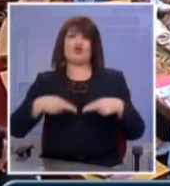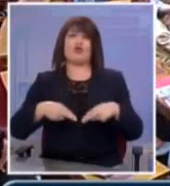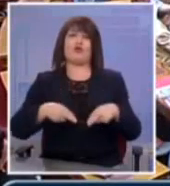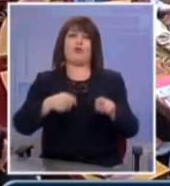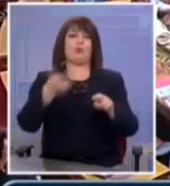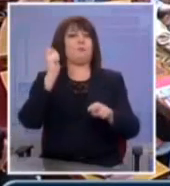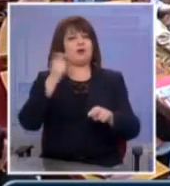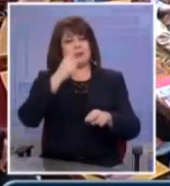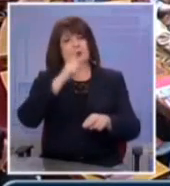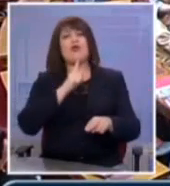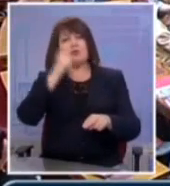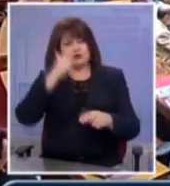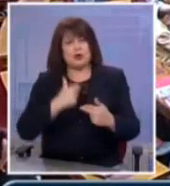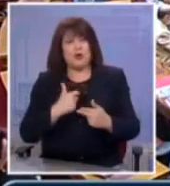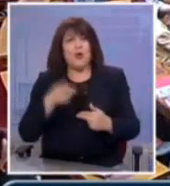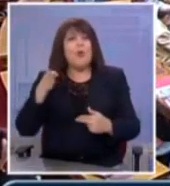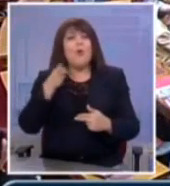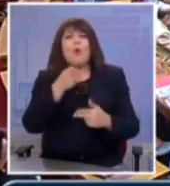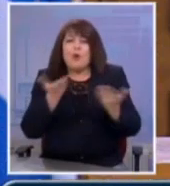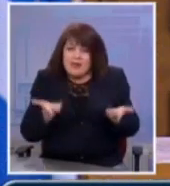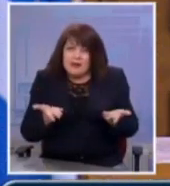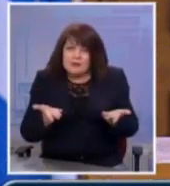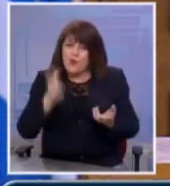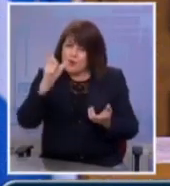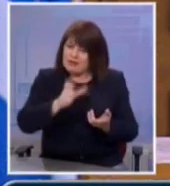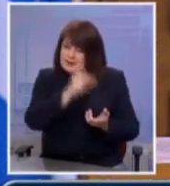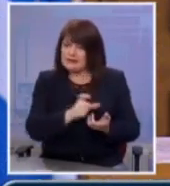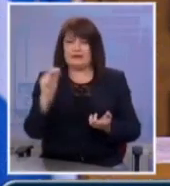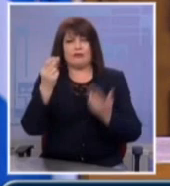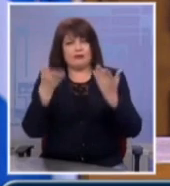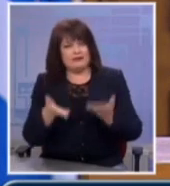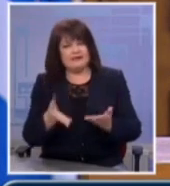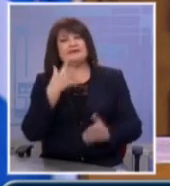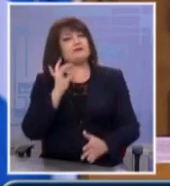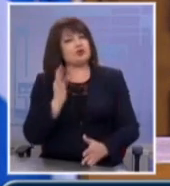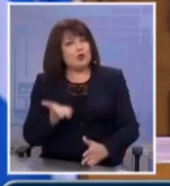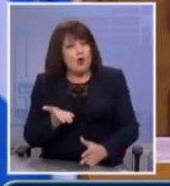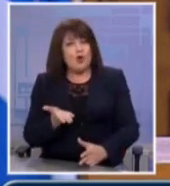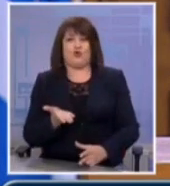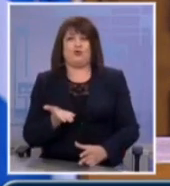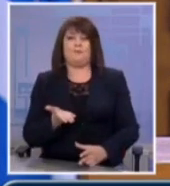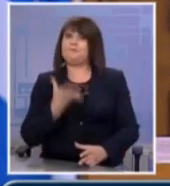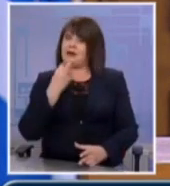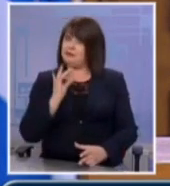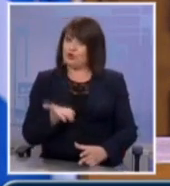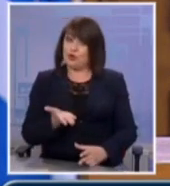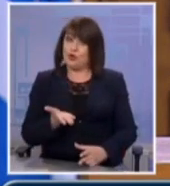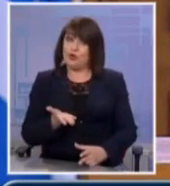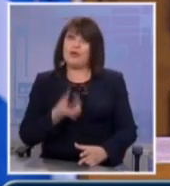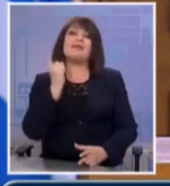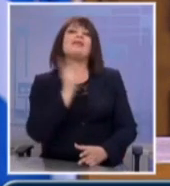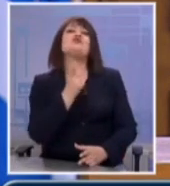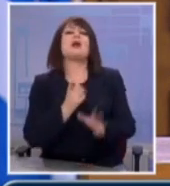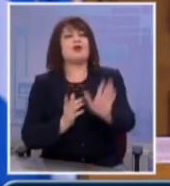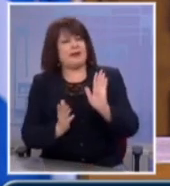διαδρομή, όπως και εγώ σας λέω, και γι' αυτό, και γι' αυτό, και γι' αυτό, και γι' αυτό, δεν σας κάνω